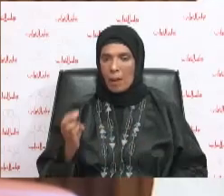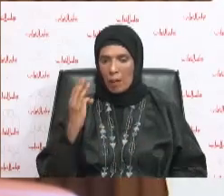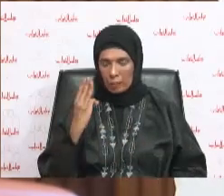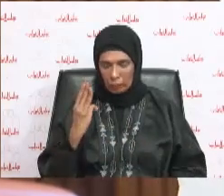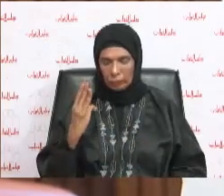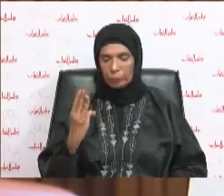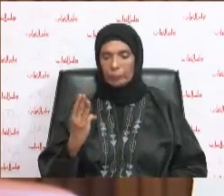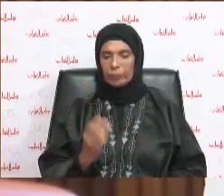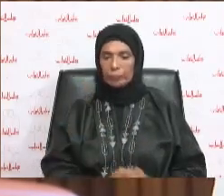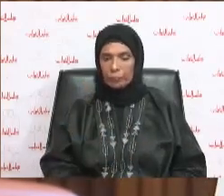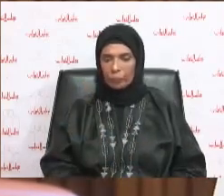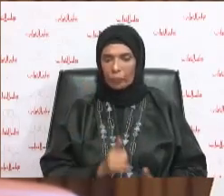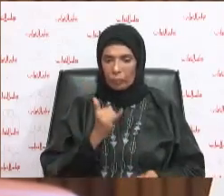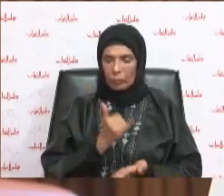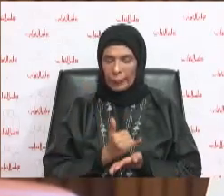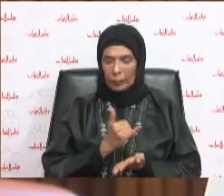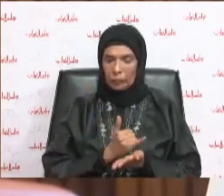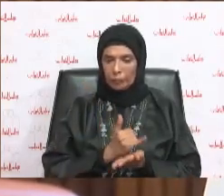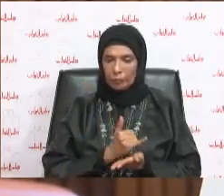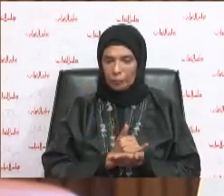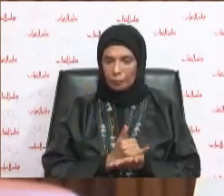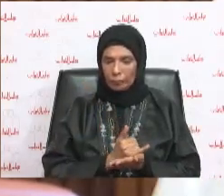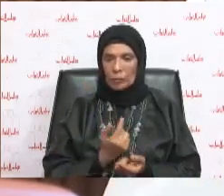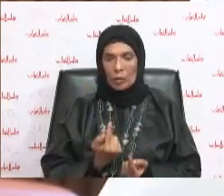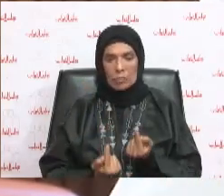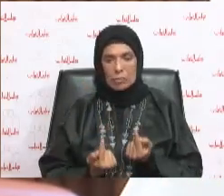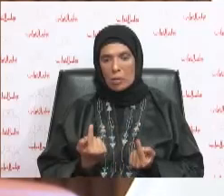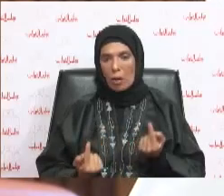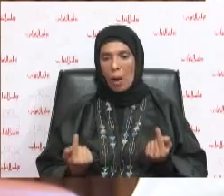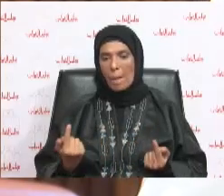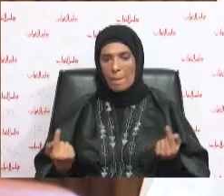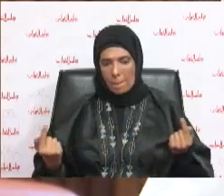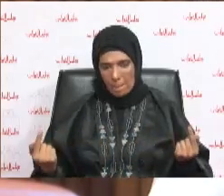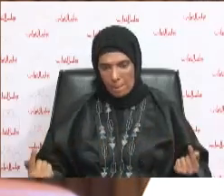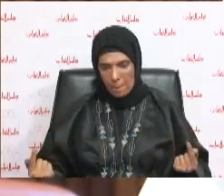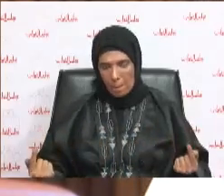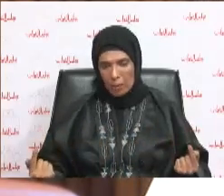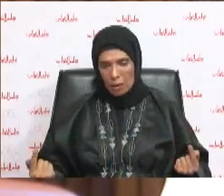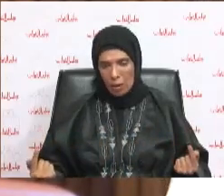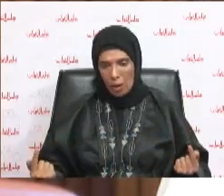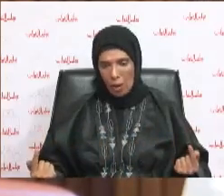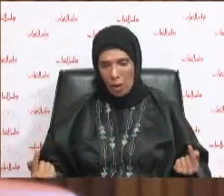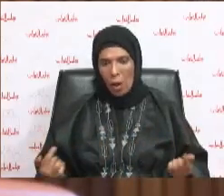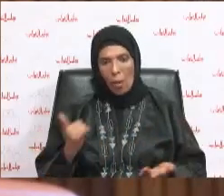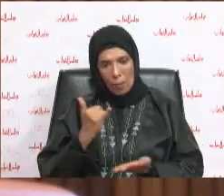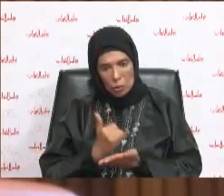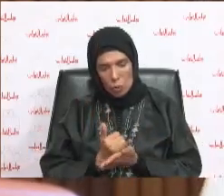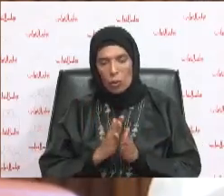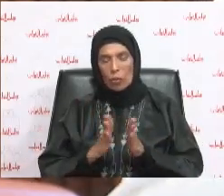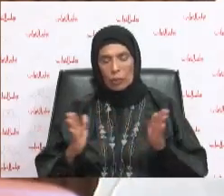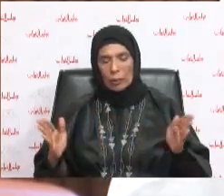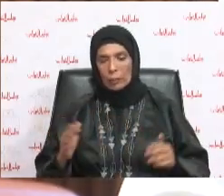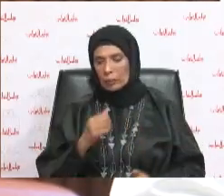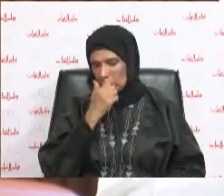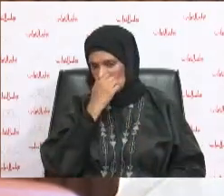أيضا هي مسؤولة بالرغم أن الزراعة يعني هي تأخذ الحجم الأكبر من المسؤولية في الأمن الغذائي ولكن